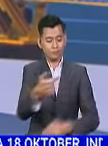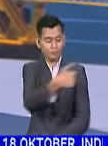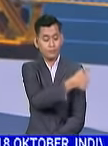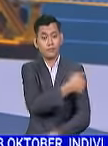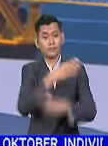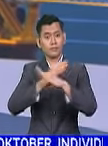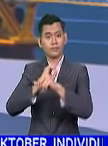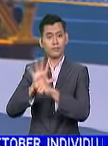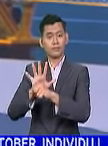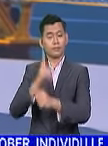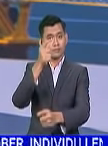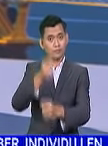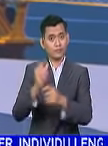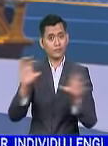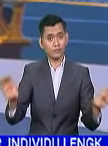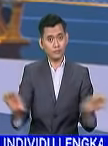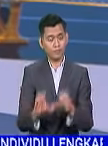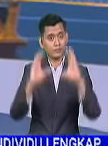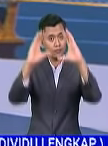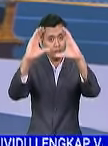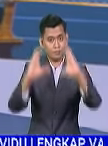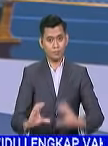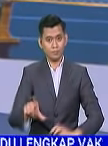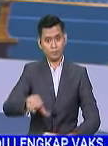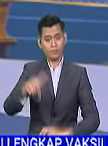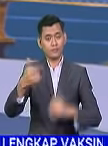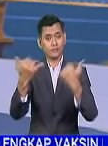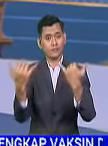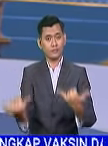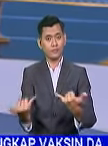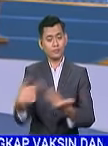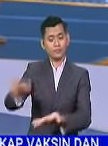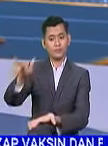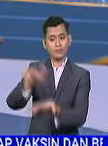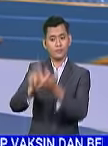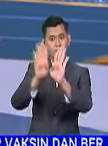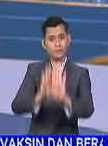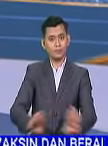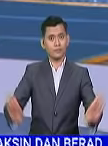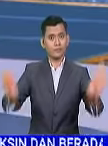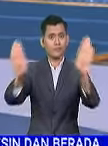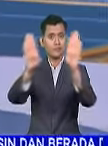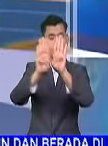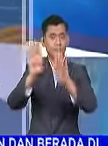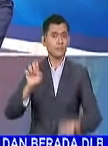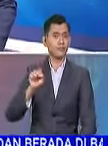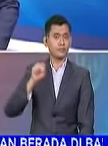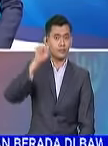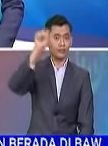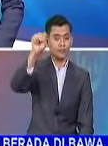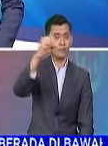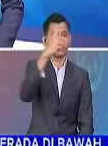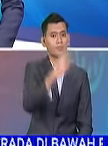tetap dijalankan melalui medium lain. Langsung bersama Konstantin Palawan di Kota Kinabalu.